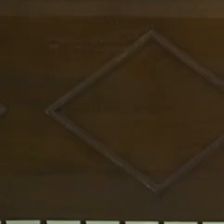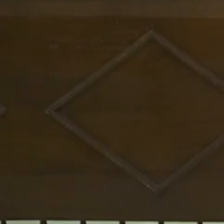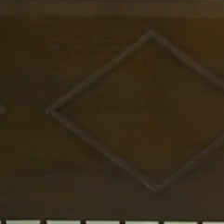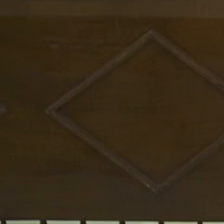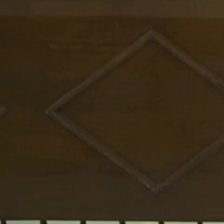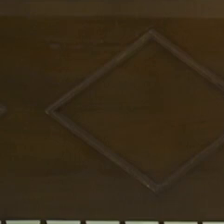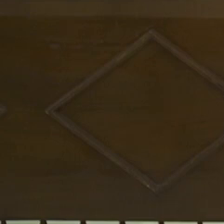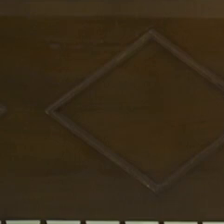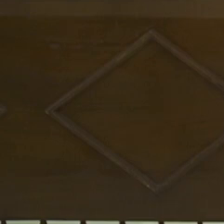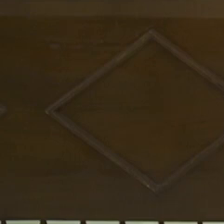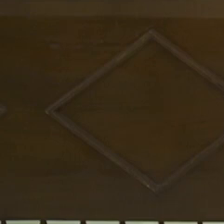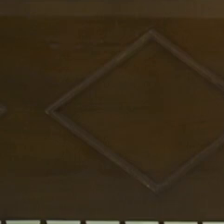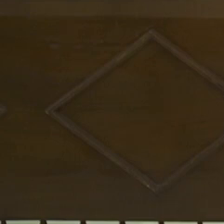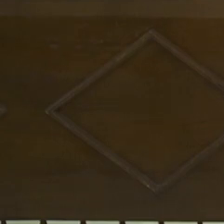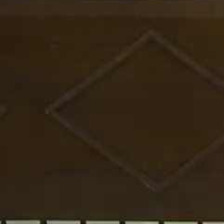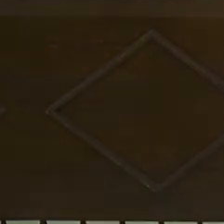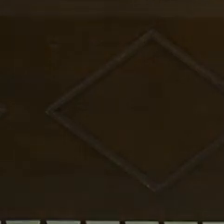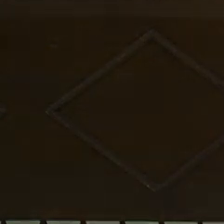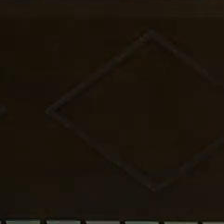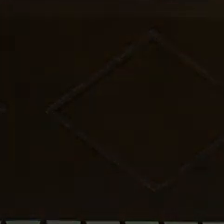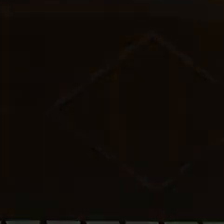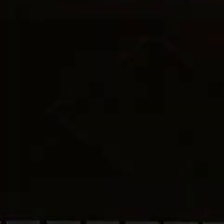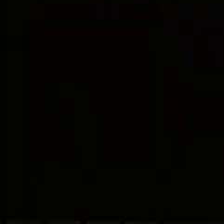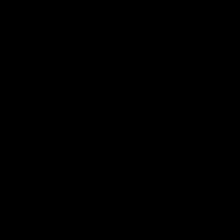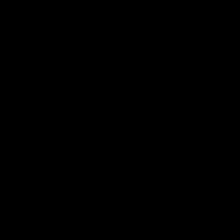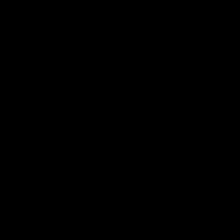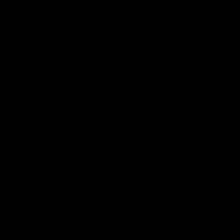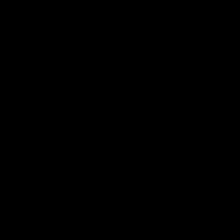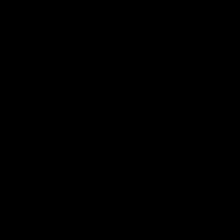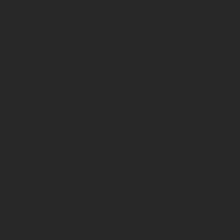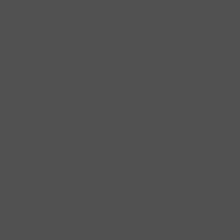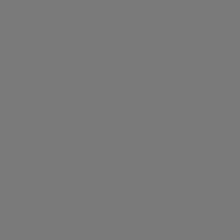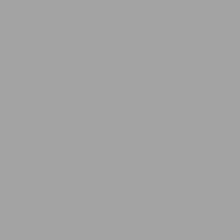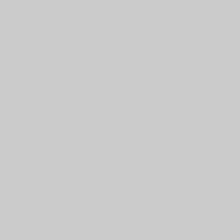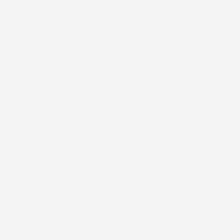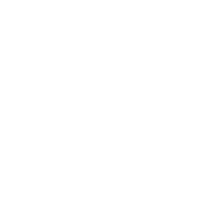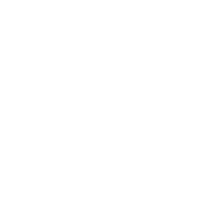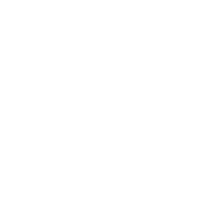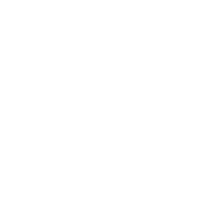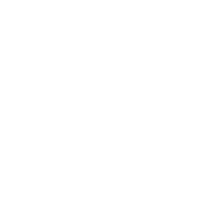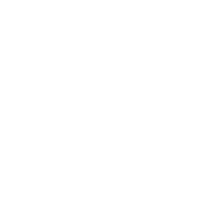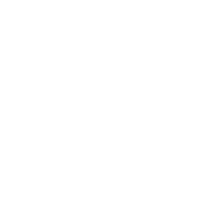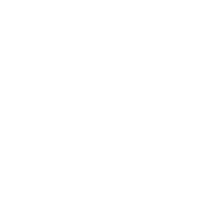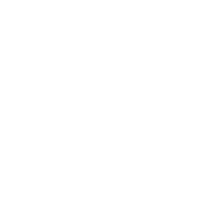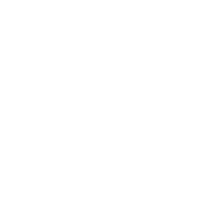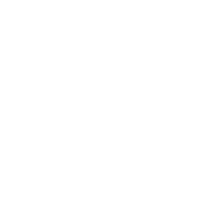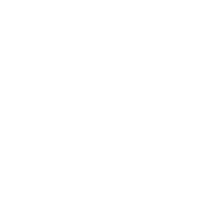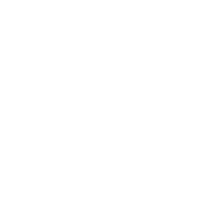Thank you.